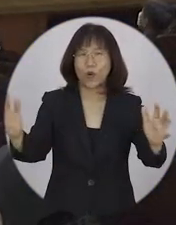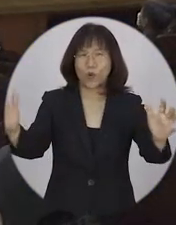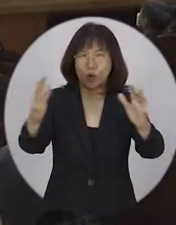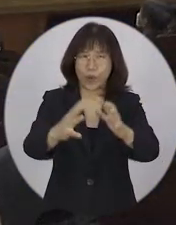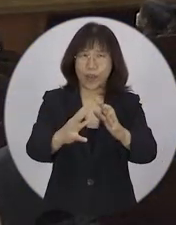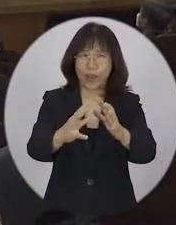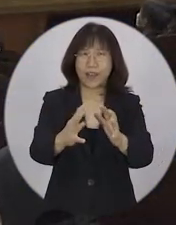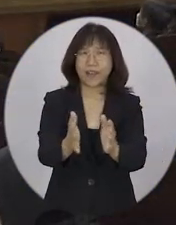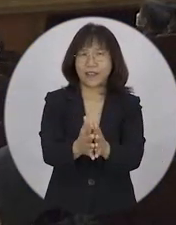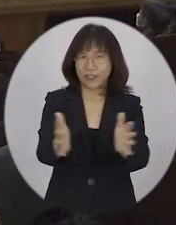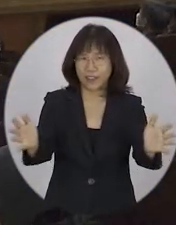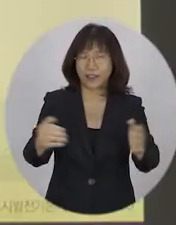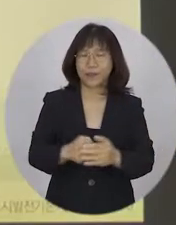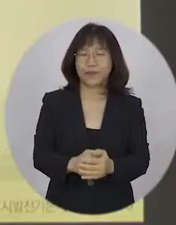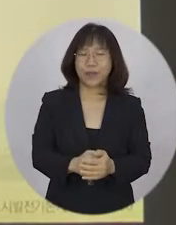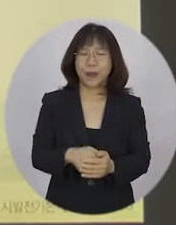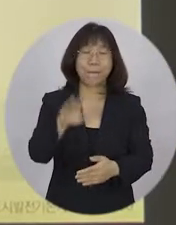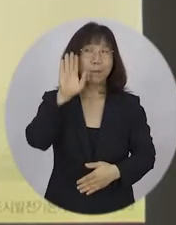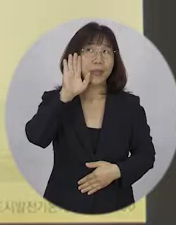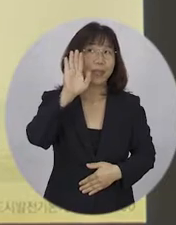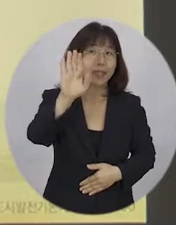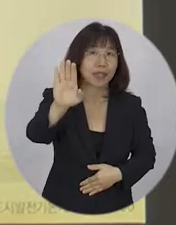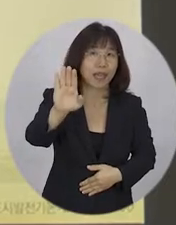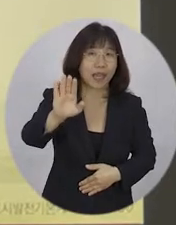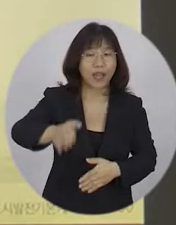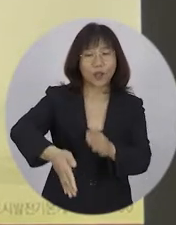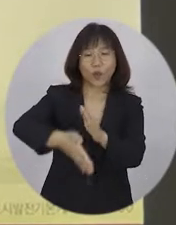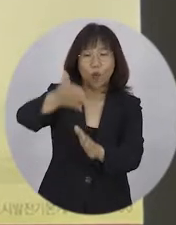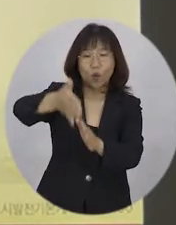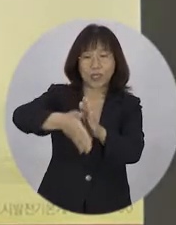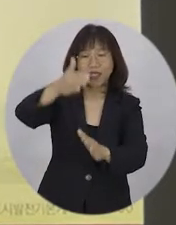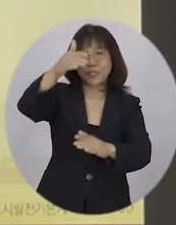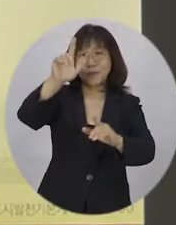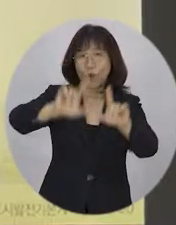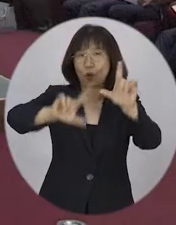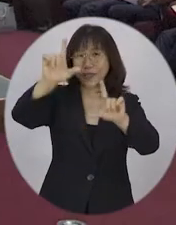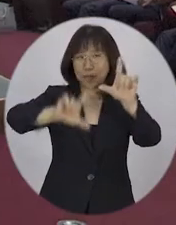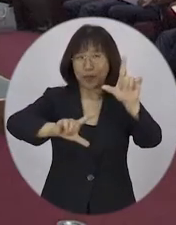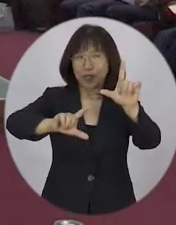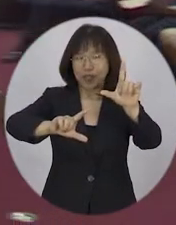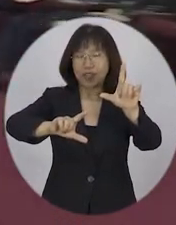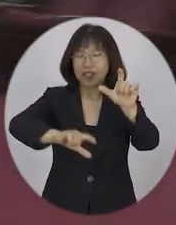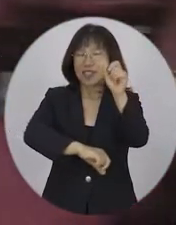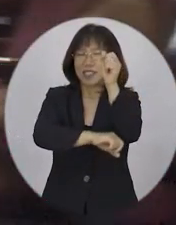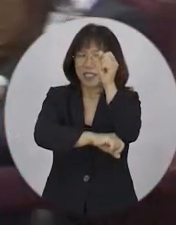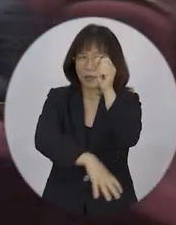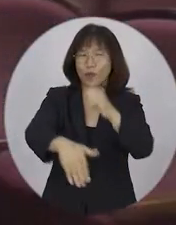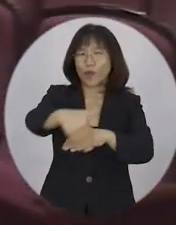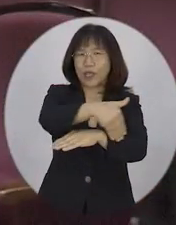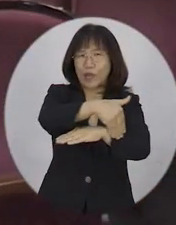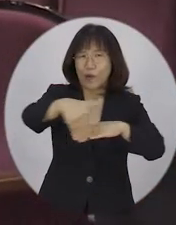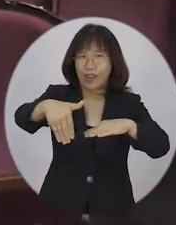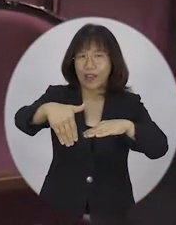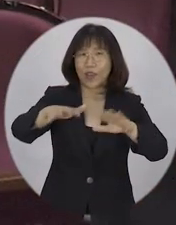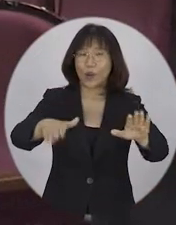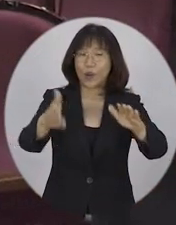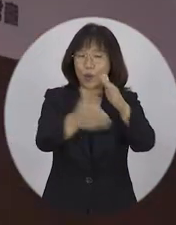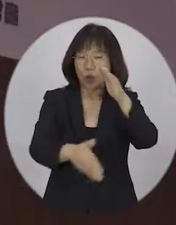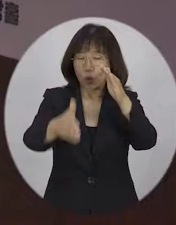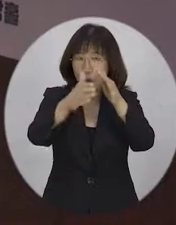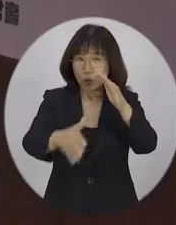도시발전 기본계획은 미래의 변화된 도시 모습을 스스로 만들어 가기 위한 기본이자 최상위 계획입니다